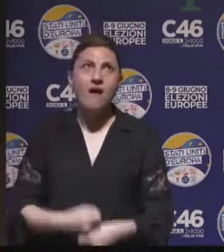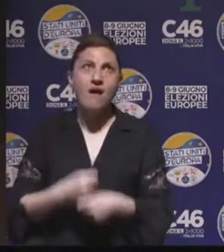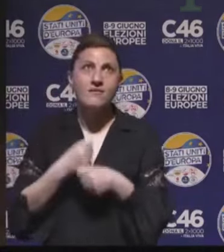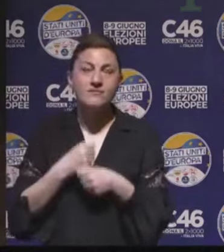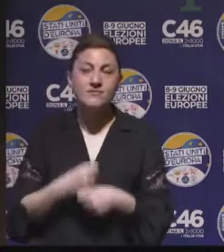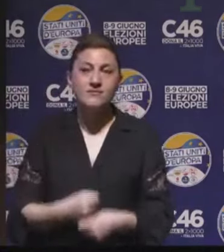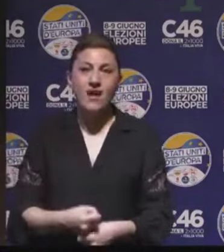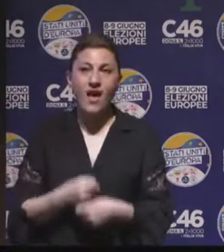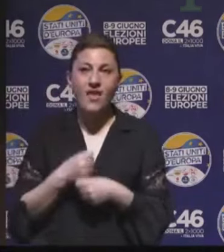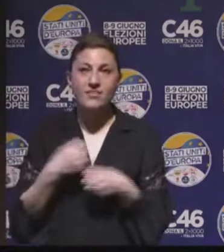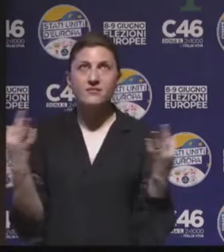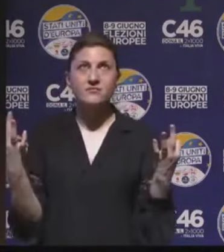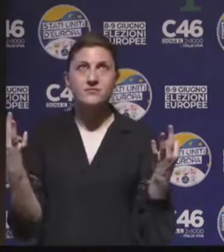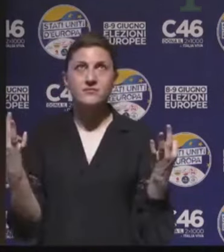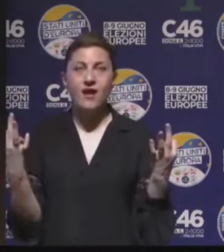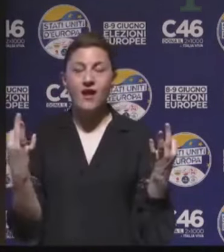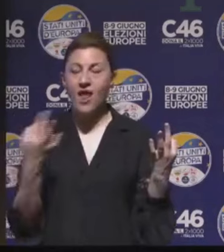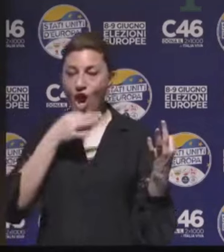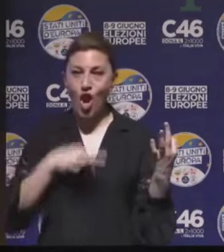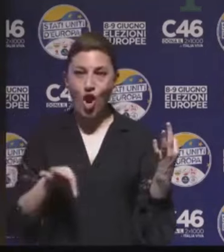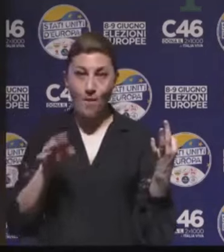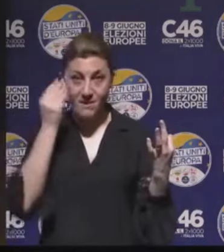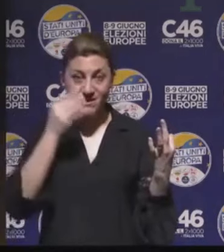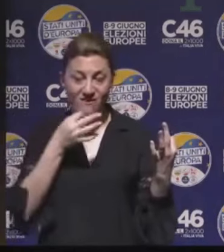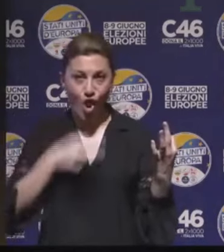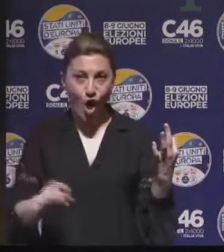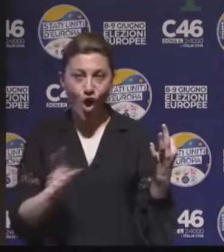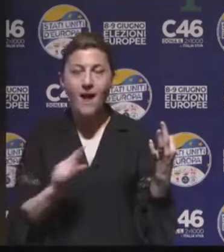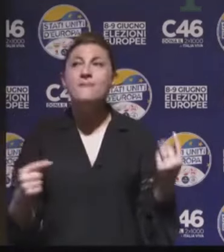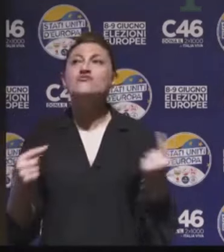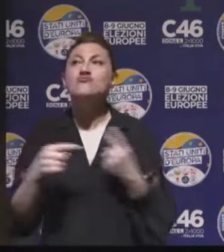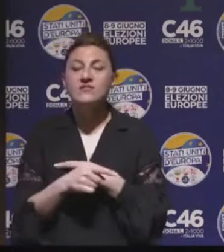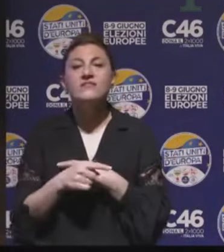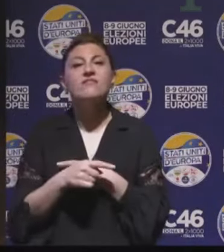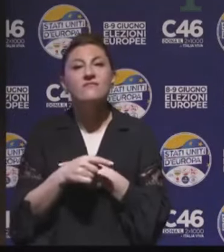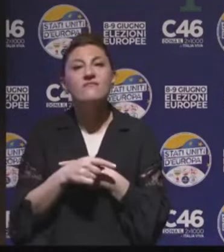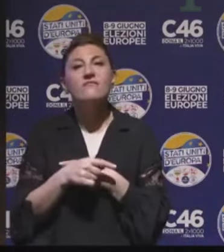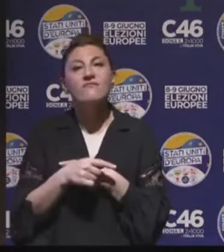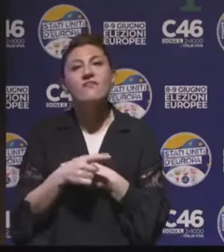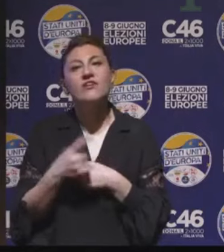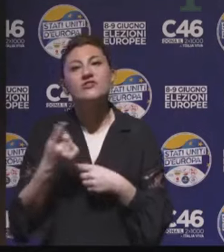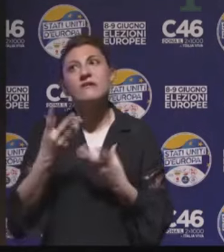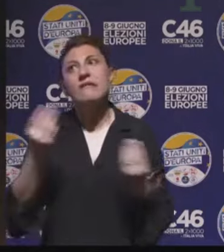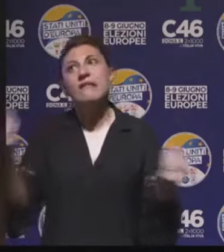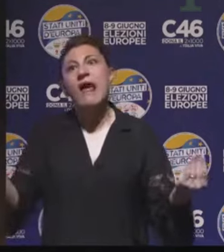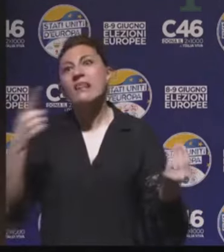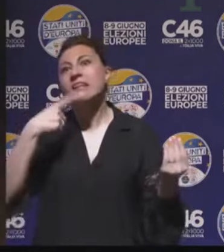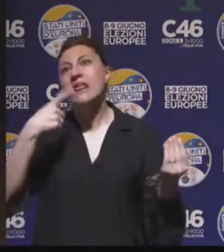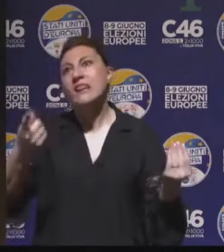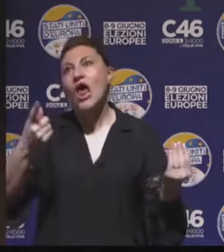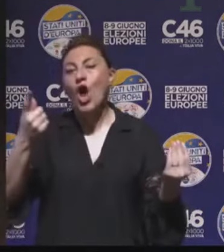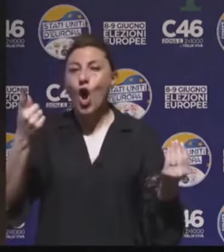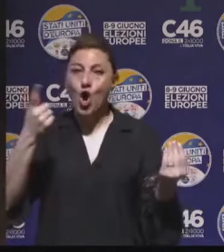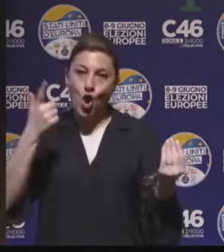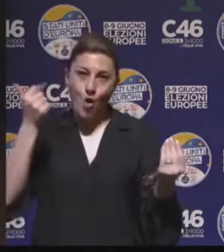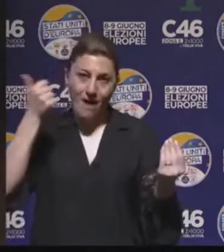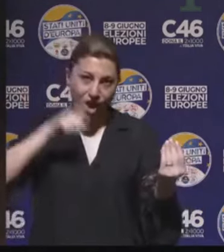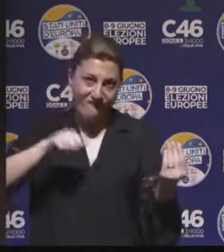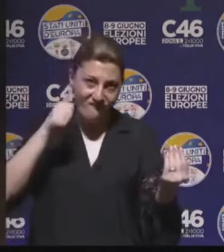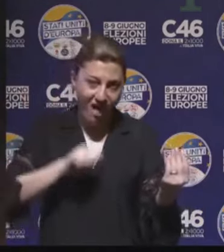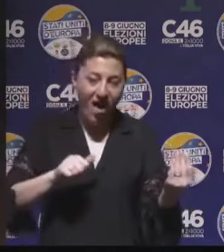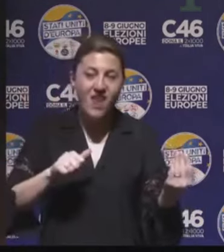rinunciato a rispondere tutte le volte alle maree di falsità che ho sentito dire sul mio conto l'ultima delle quali è non correrà mai